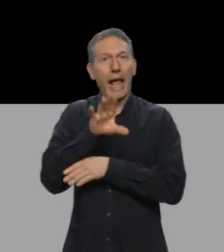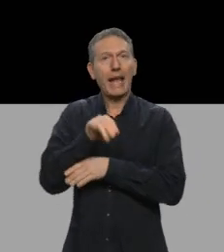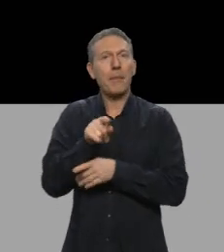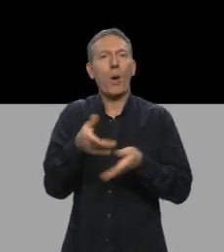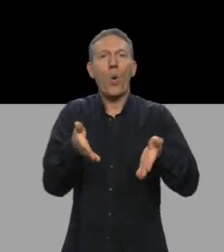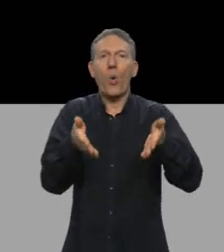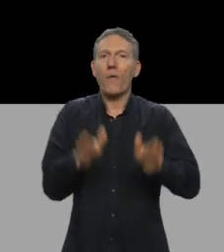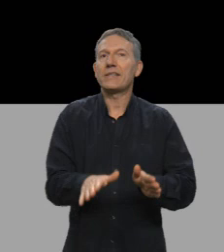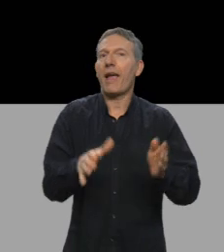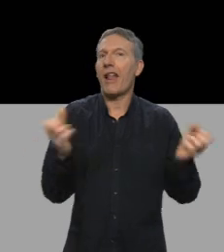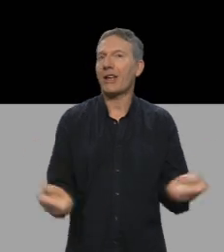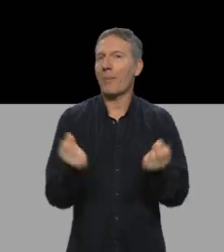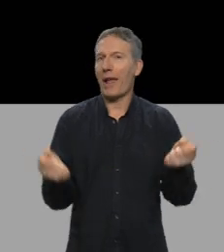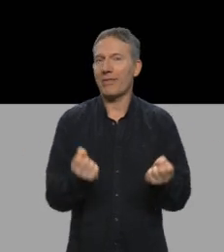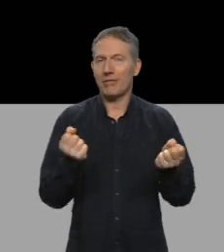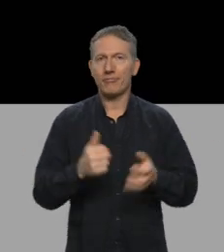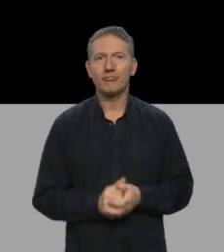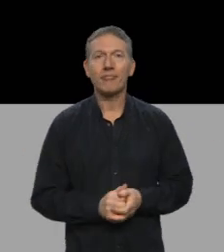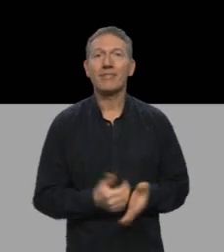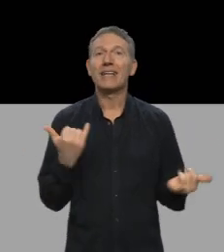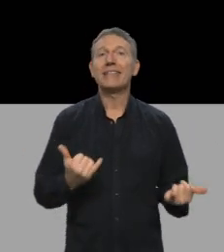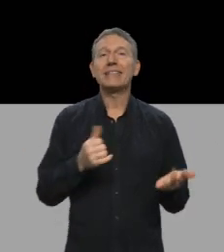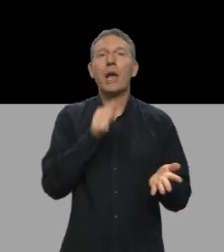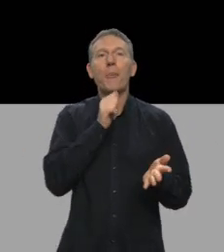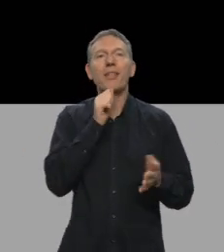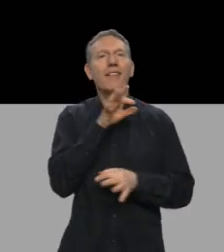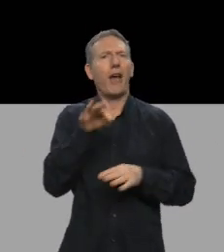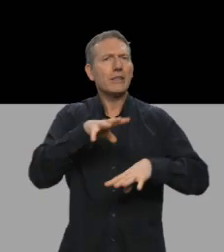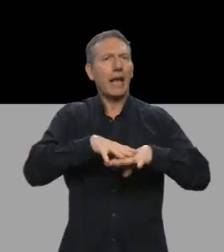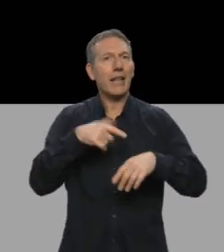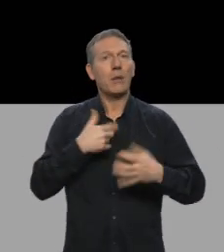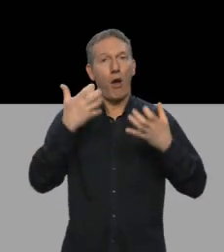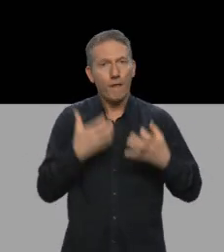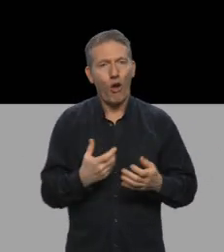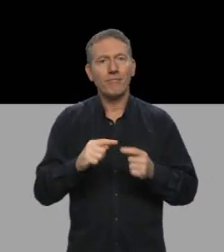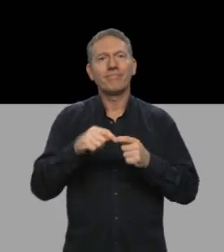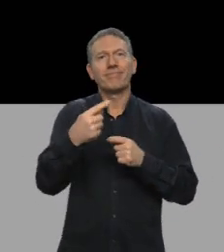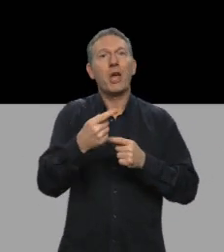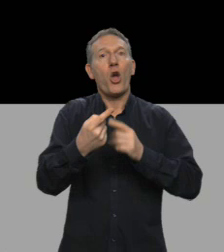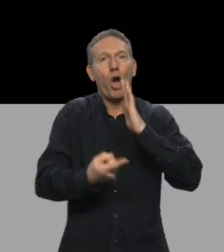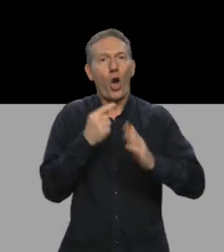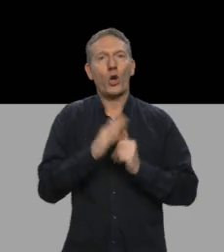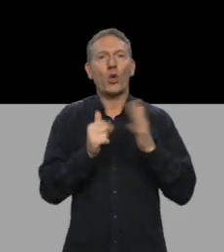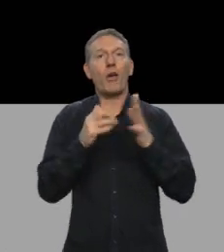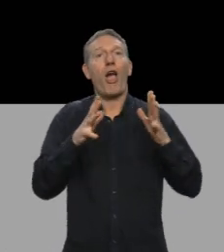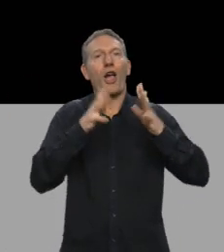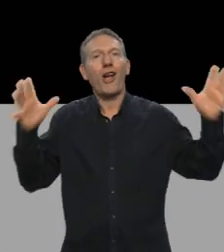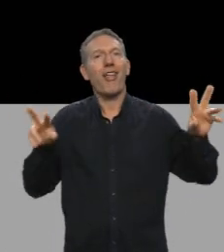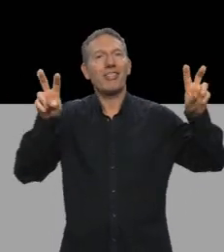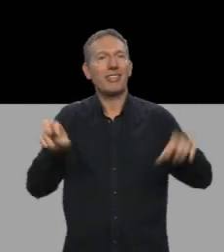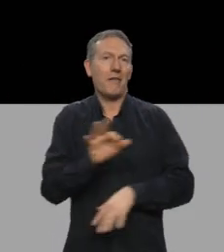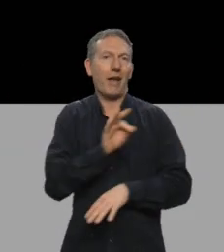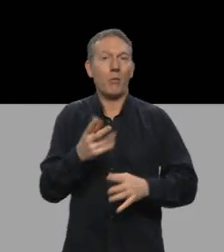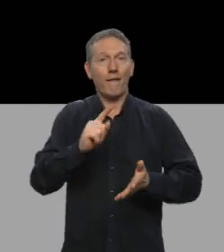clip officiel de campagne. À partir de la petite France, je veux que nous reconstruisions la grande. Je